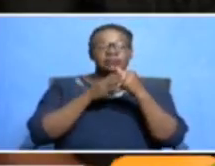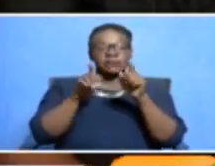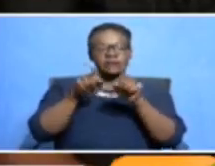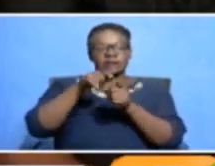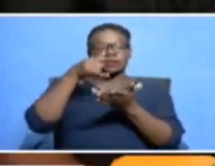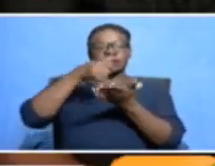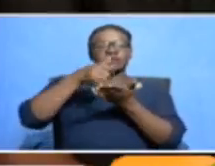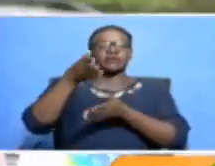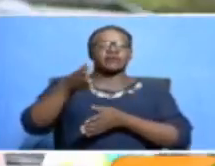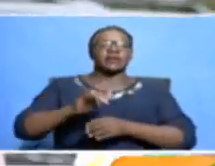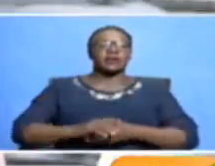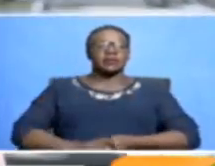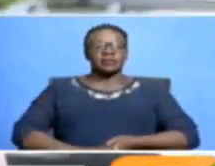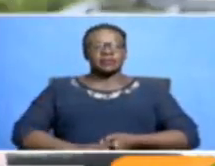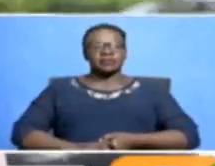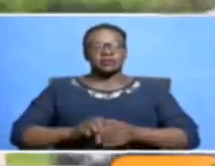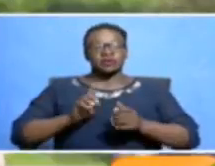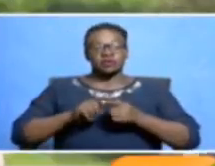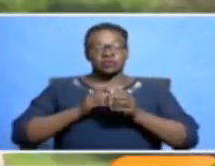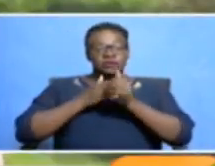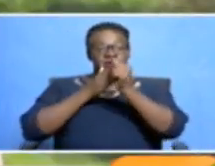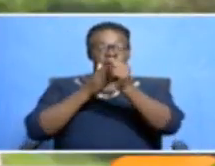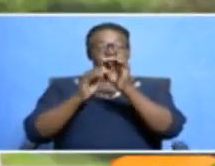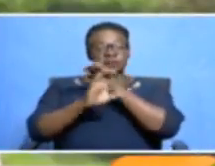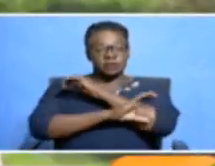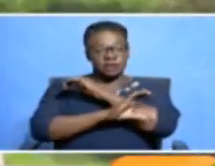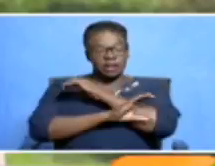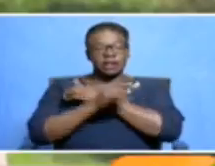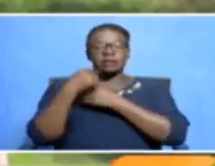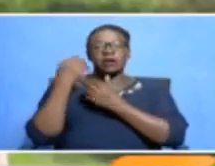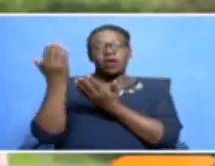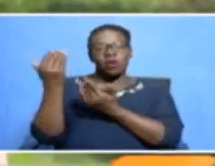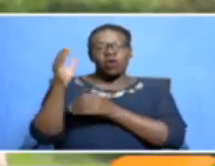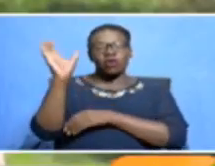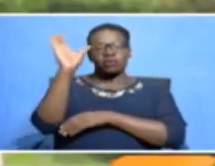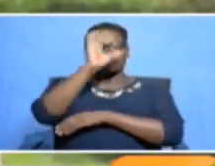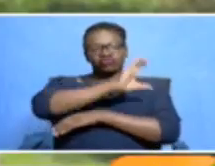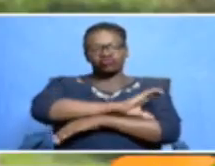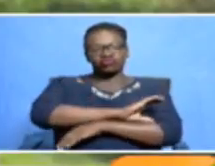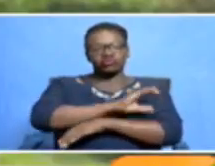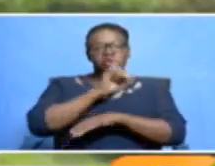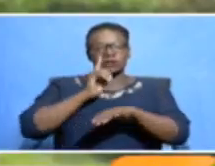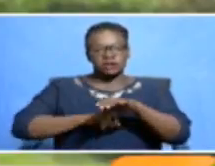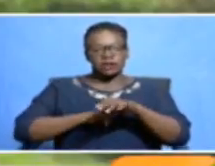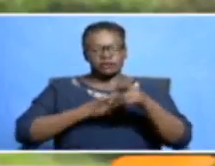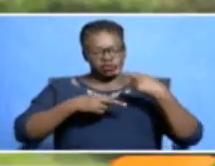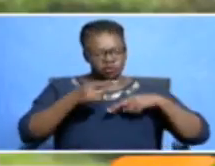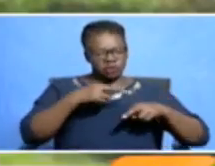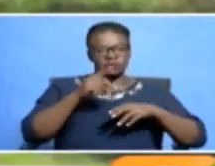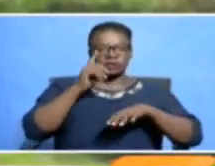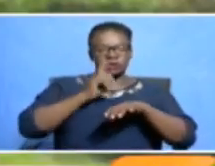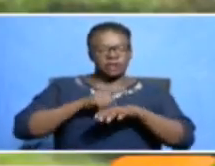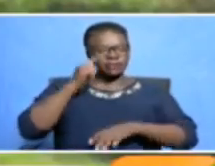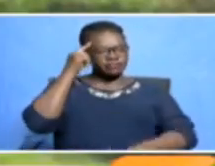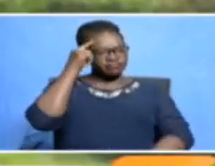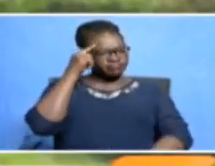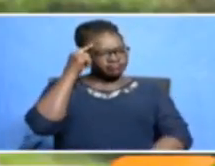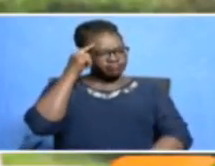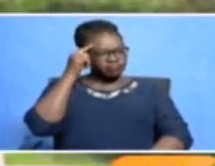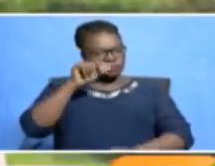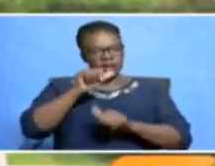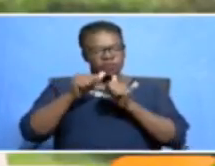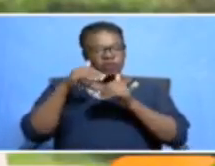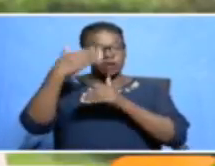halikukosa kutajwa. To the leadership of the country, I hope that Christmas is a time of renewal, a time to think about the coming